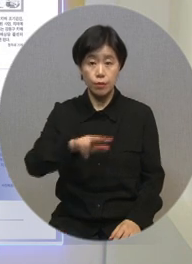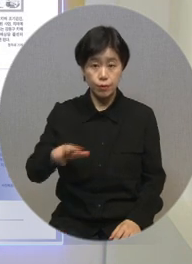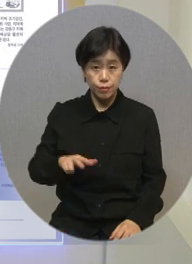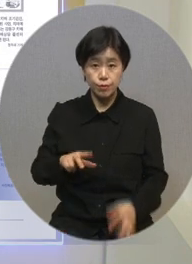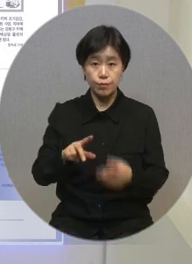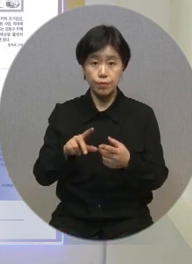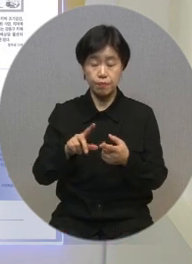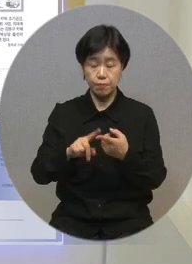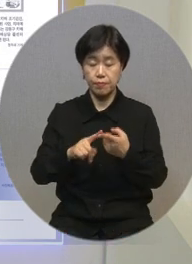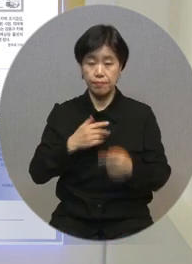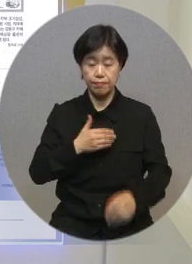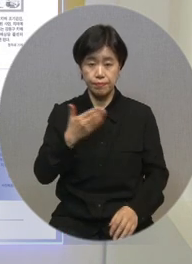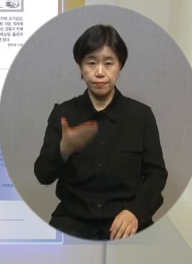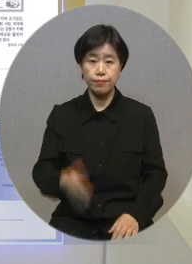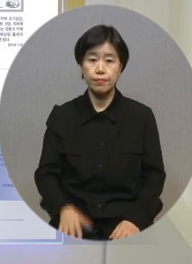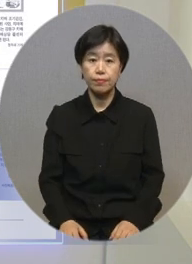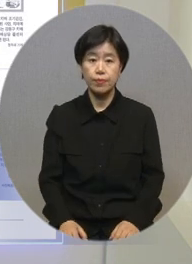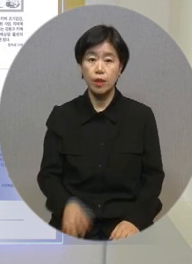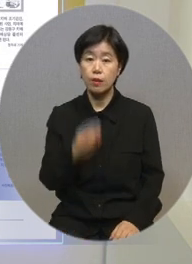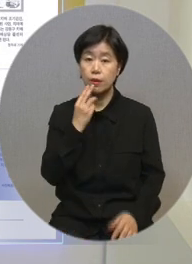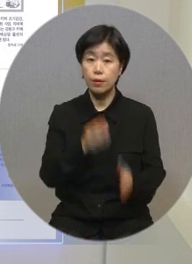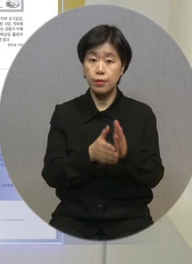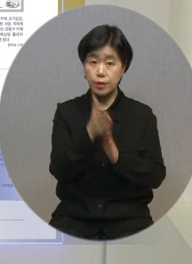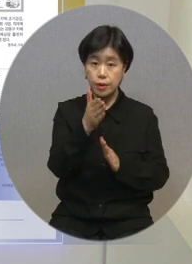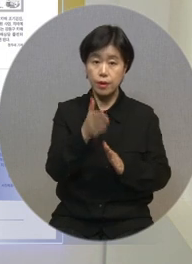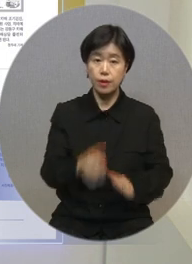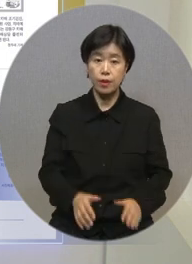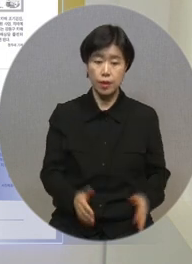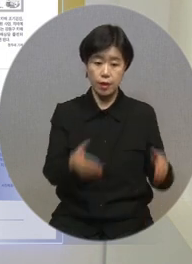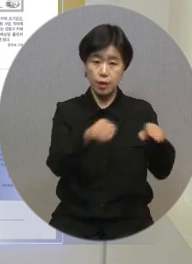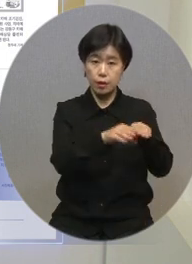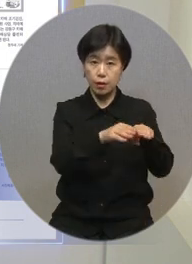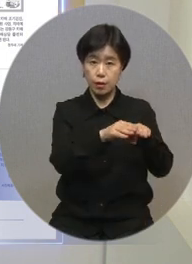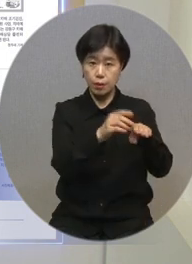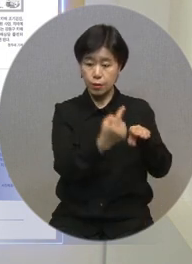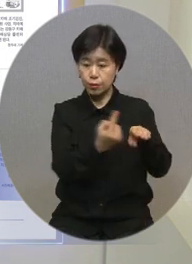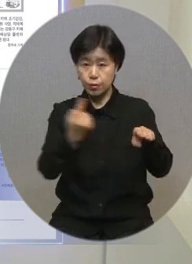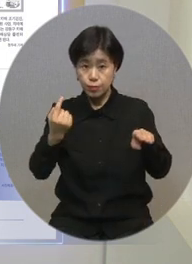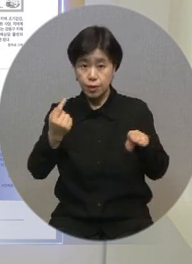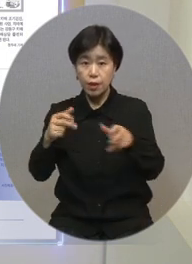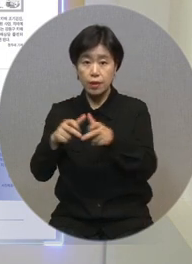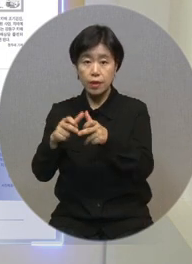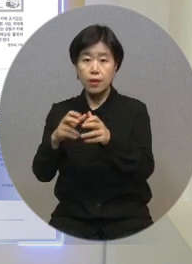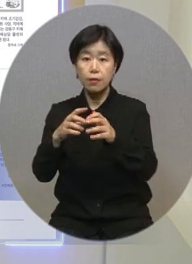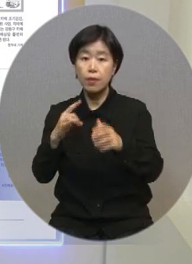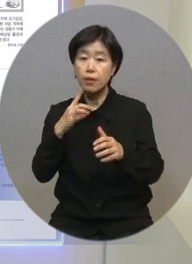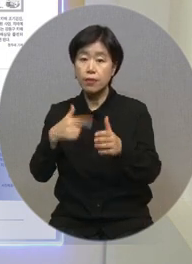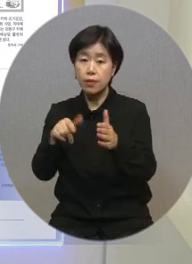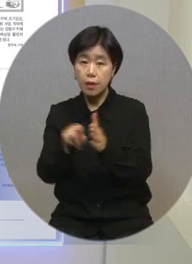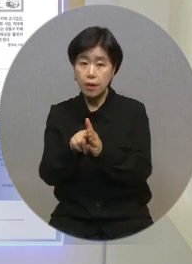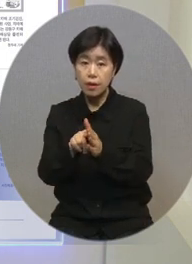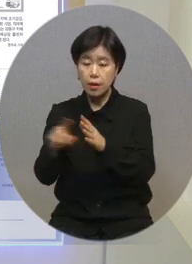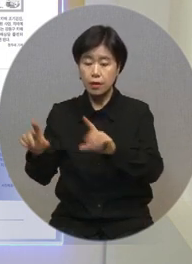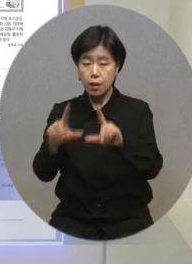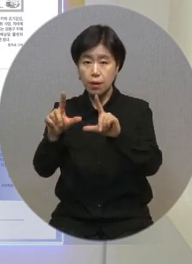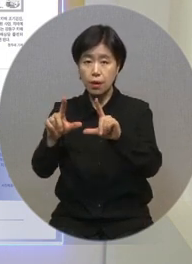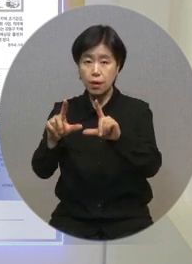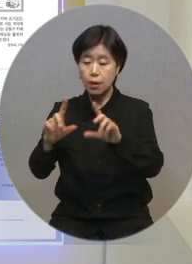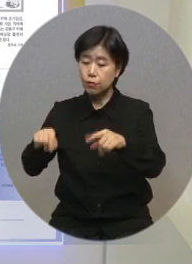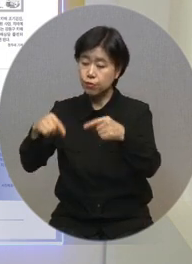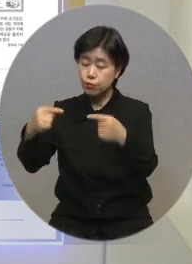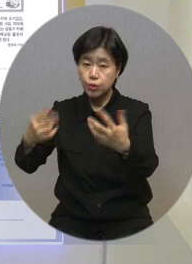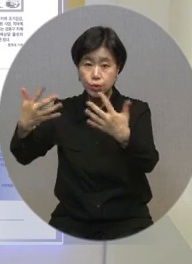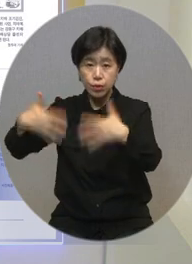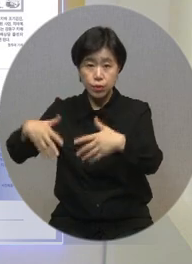네트워크 소식입니다 서울시가 퇴소 장애인만을 대상으로 하던 장애인 자립생활 주택 입주 조건을